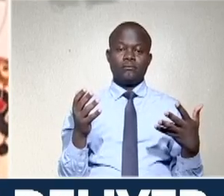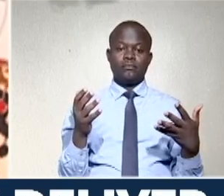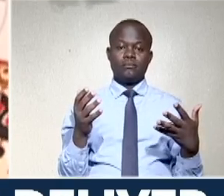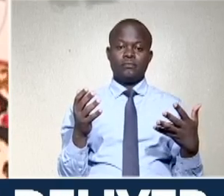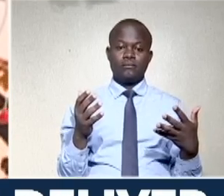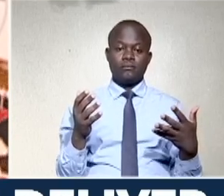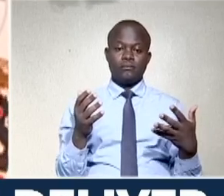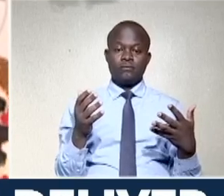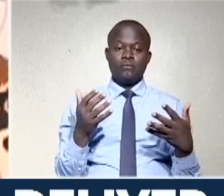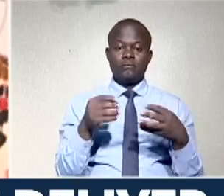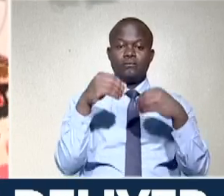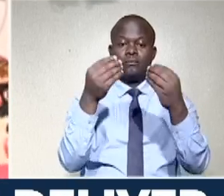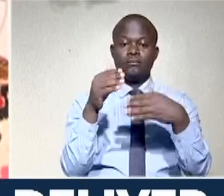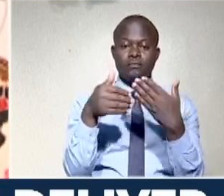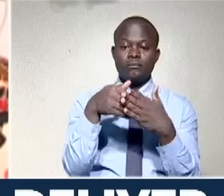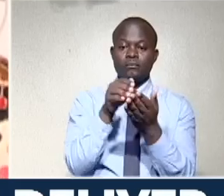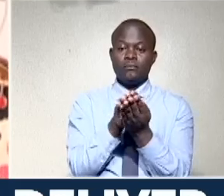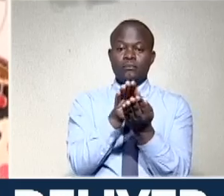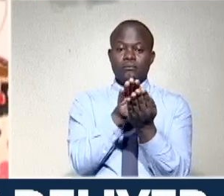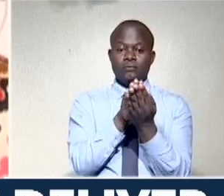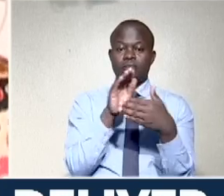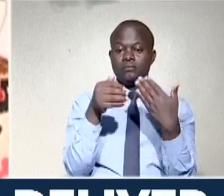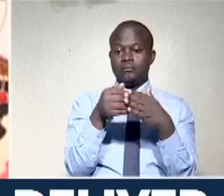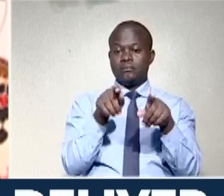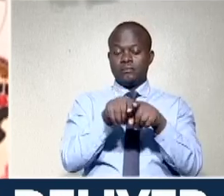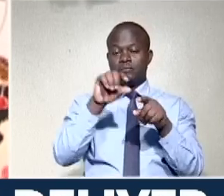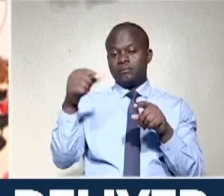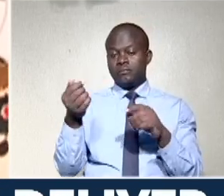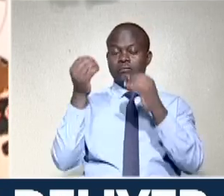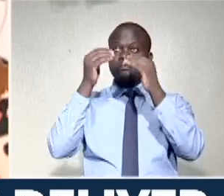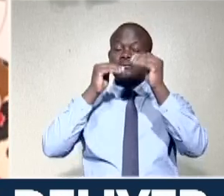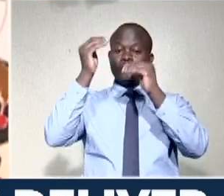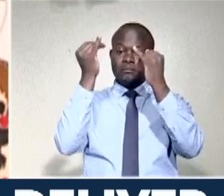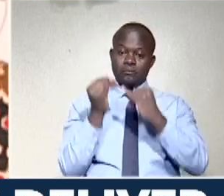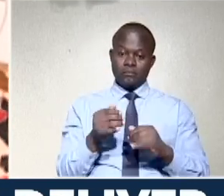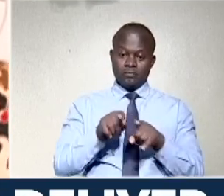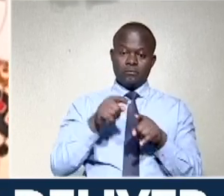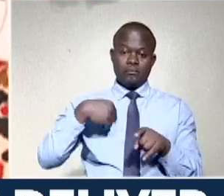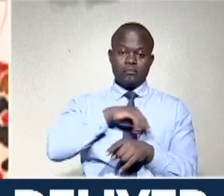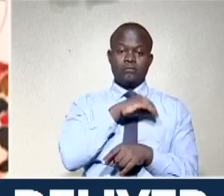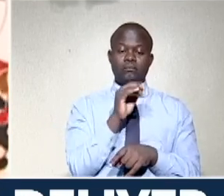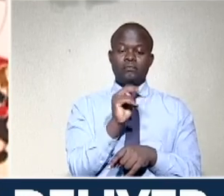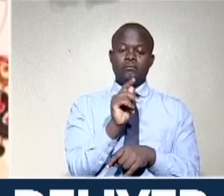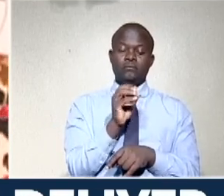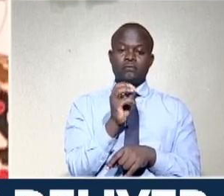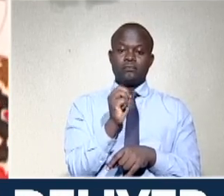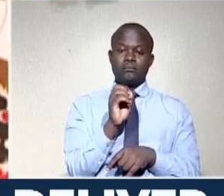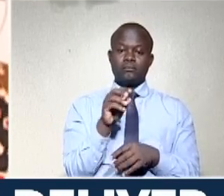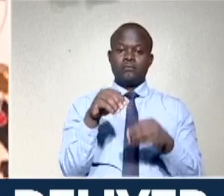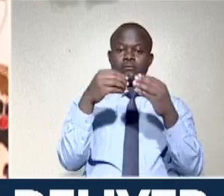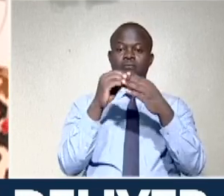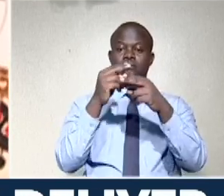collateral, bagatanga collateral muri bank cyangwa muri wendy my institutions. Nkatwe ku home uko dutanga inguzanyo kuva